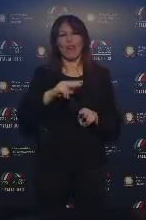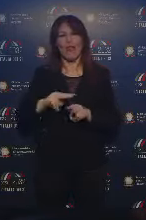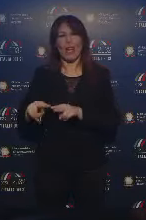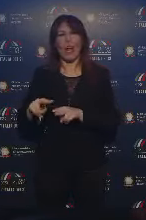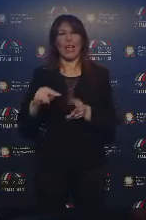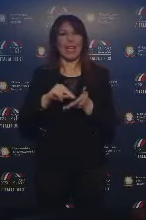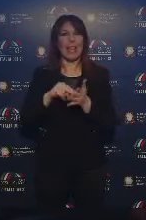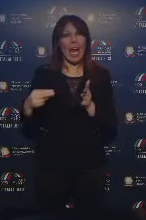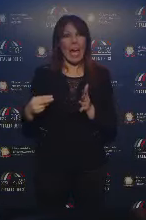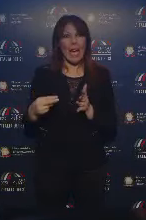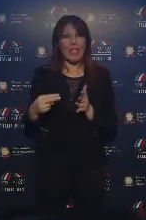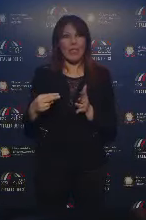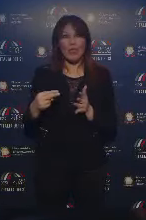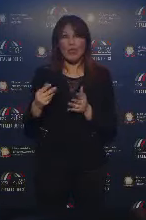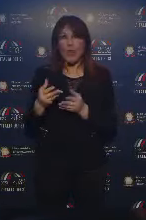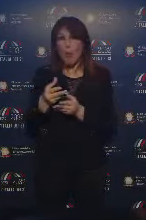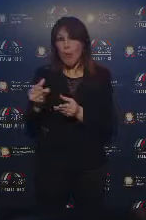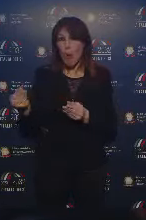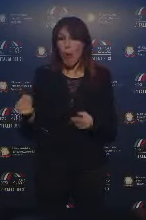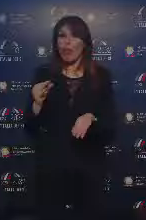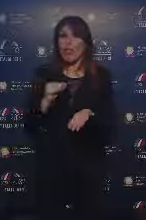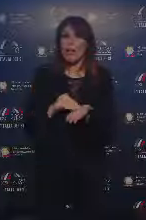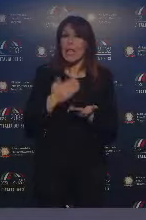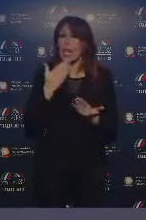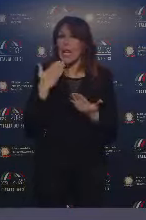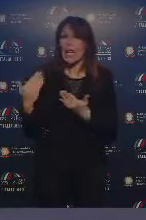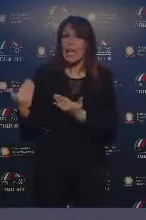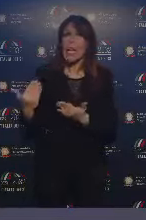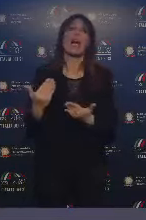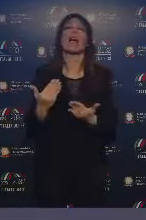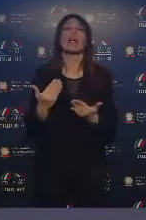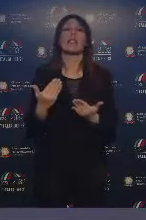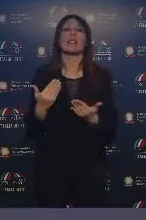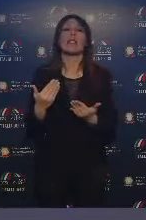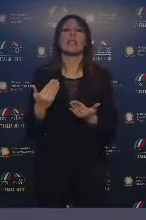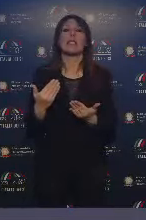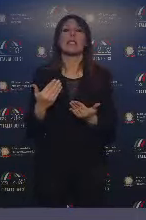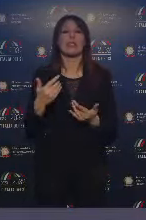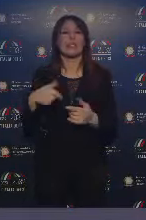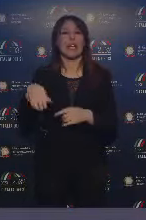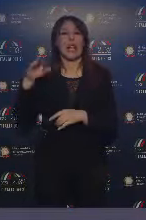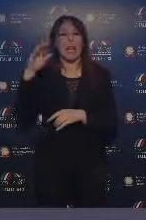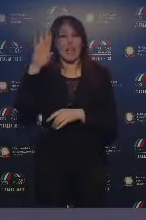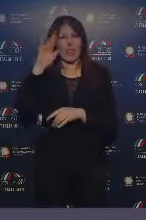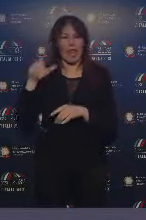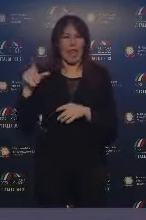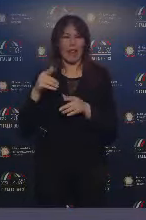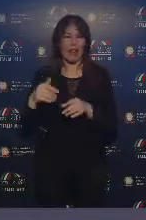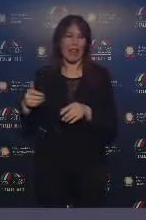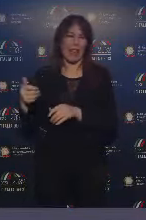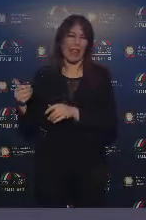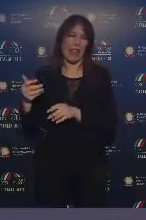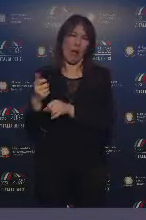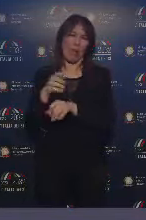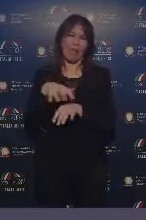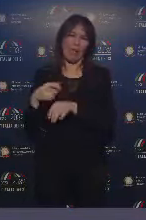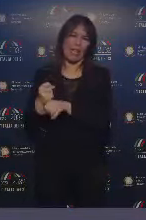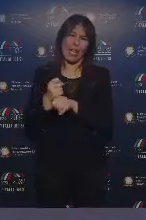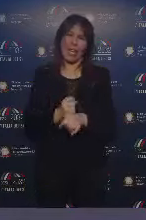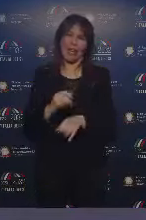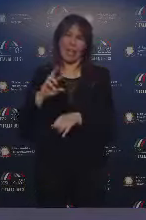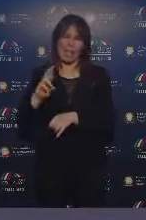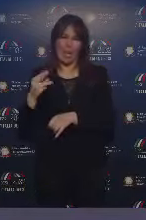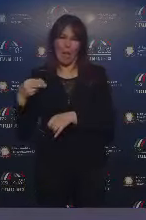tecnici che ringrazio molti dei quali sono qua presenti dal capo del legislativo all'amministratore legato di ramma Pasquale